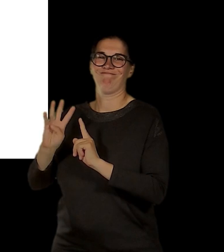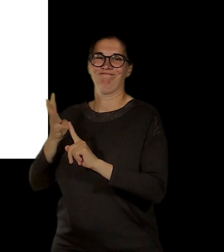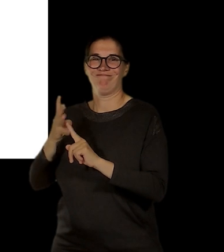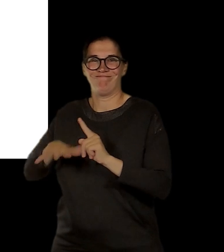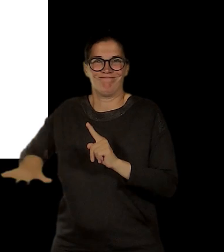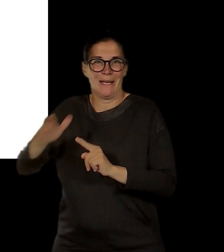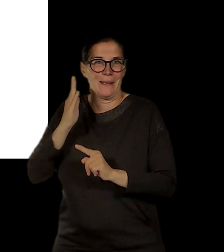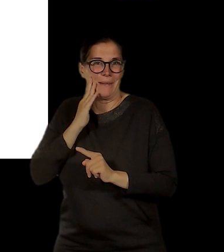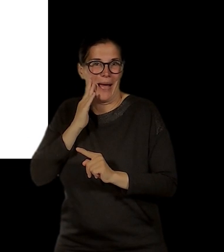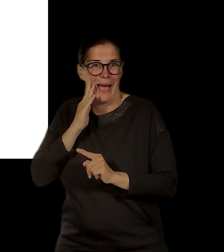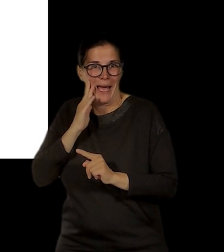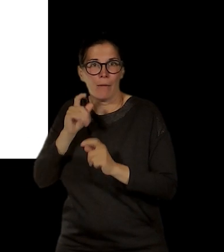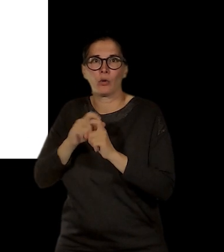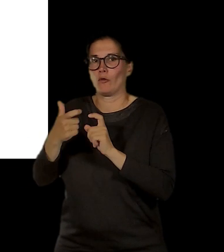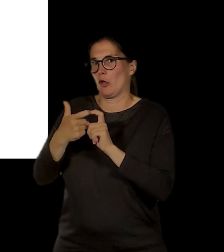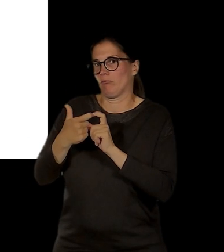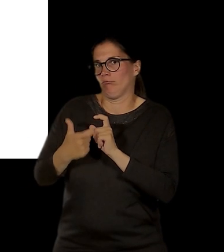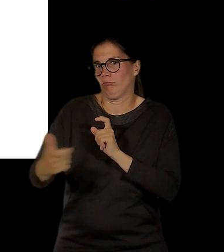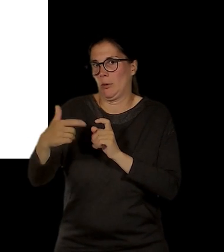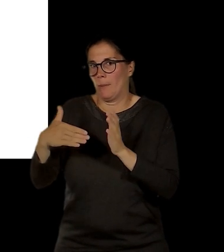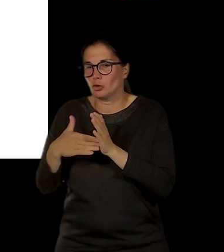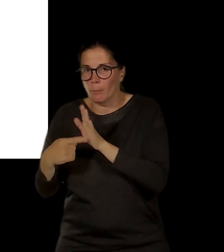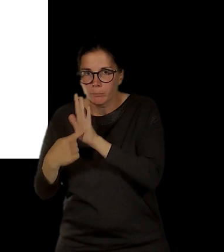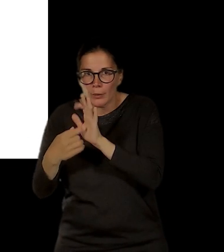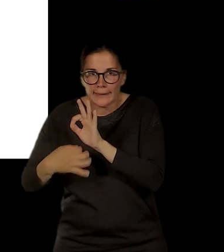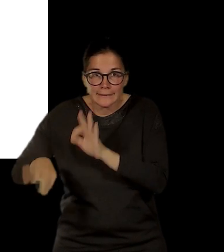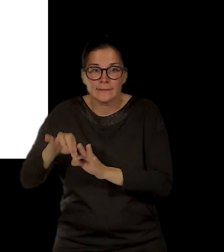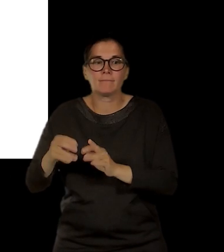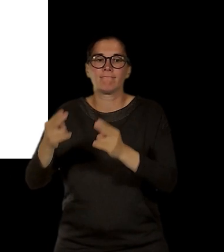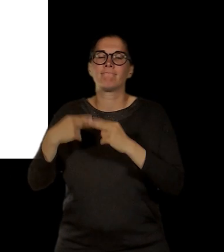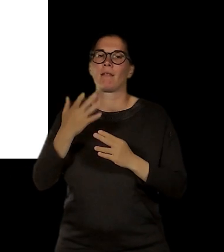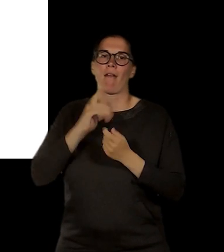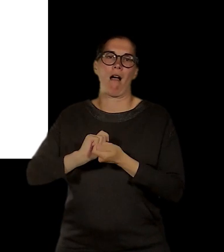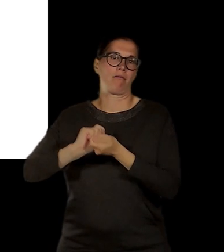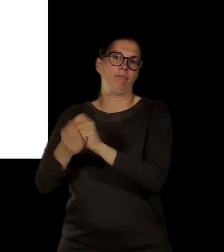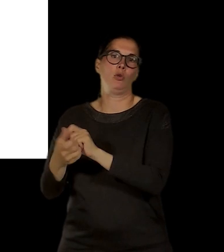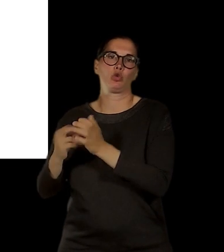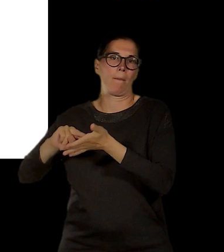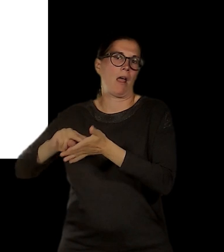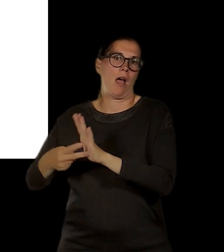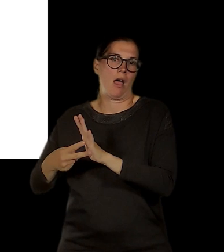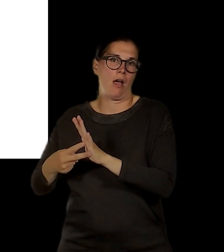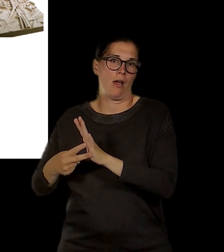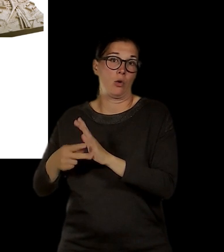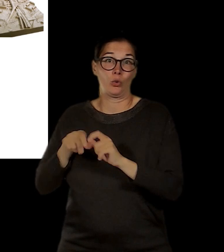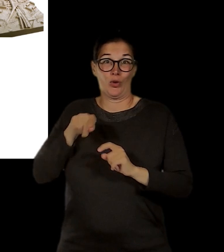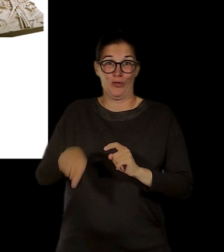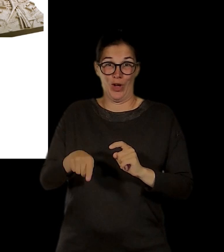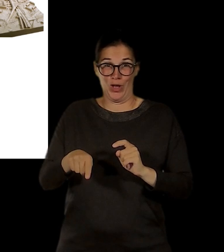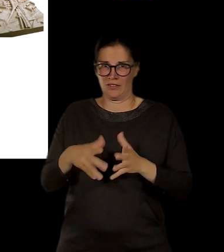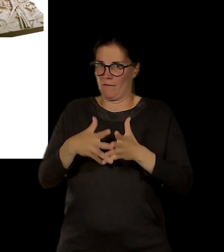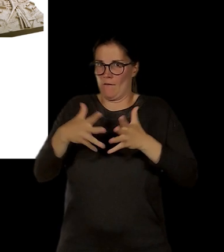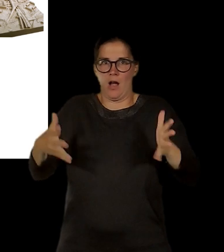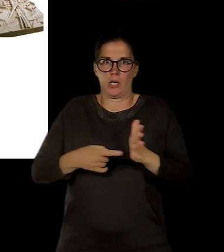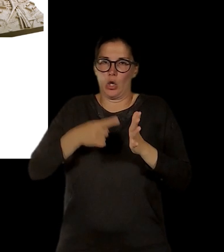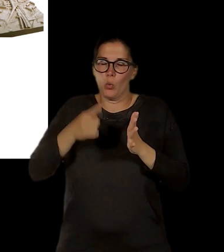popsána ve svých příčných řezech, a transformační scénáře, protože takovýto úkol se musí rozporcovat na mnoho